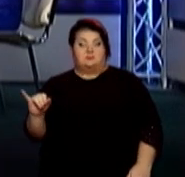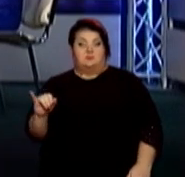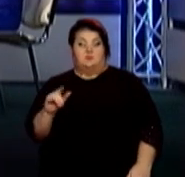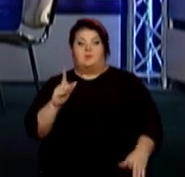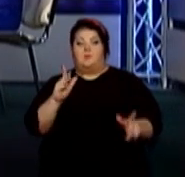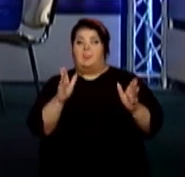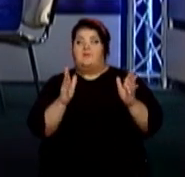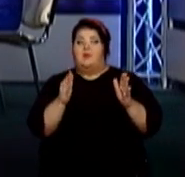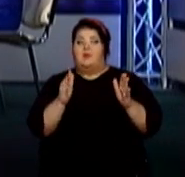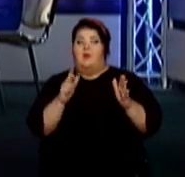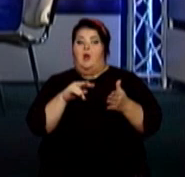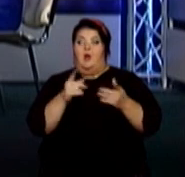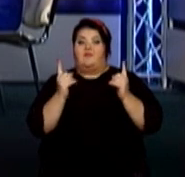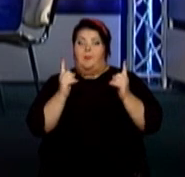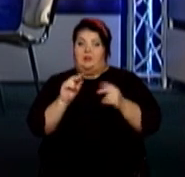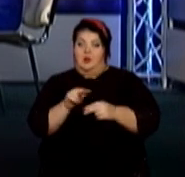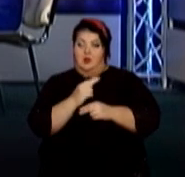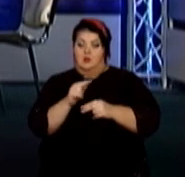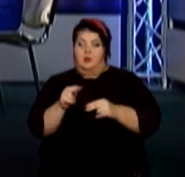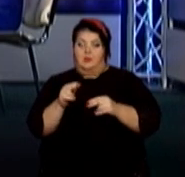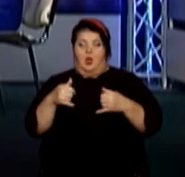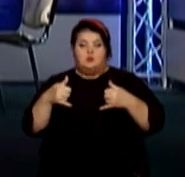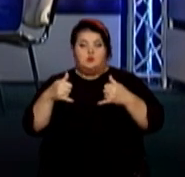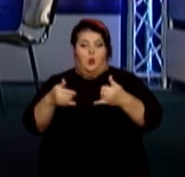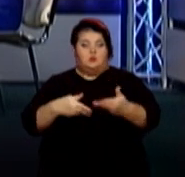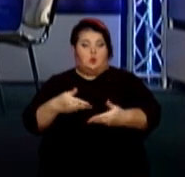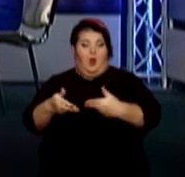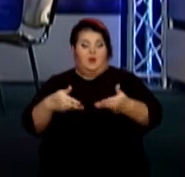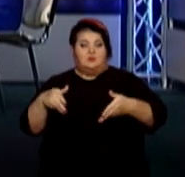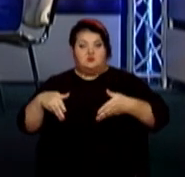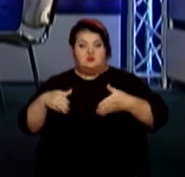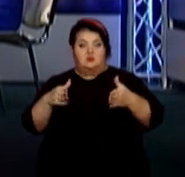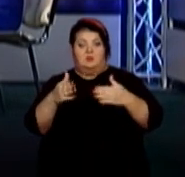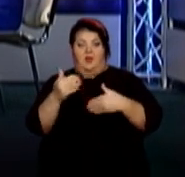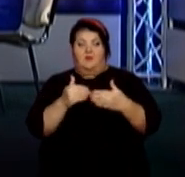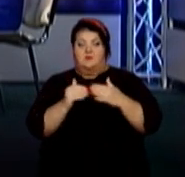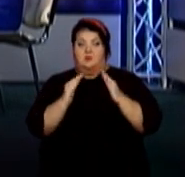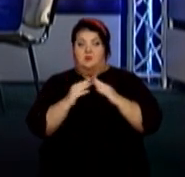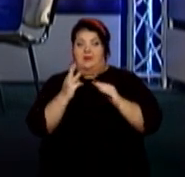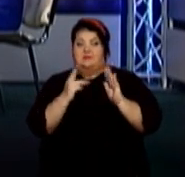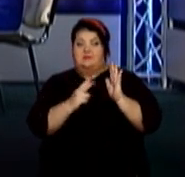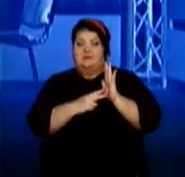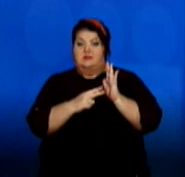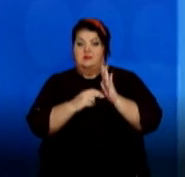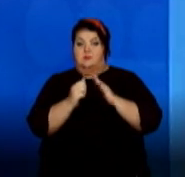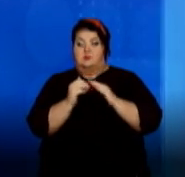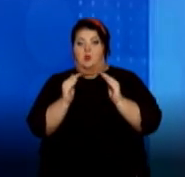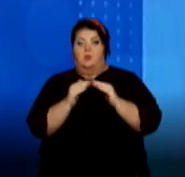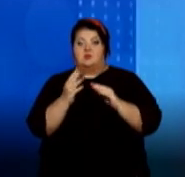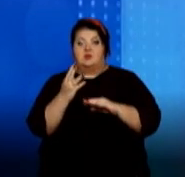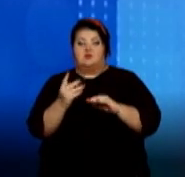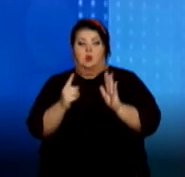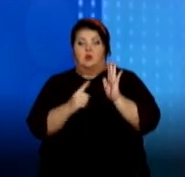рамках капітального ремонту тротуарної частини по Соборності від дому 37 до будинку 46